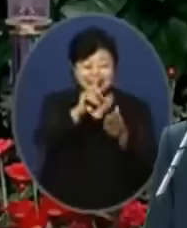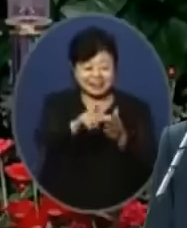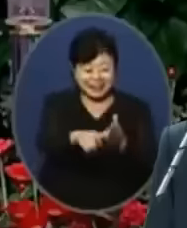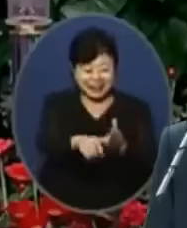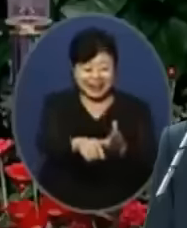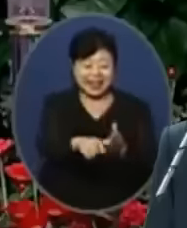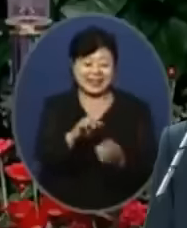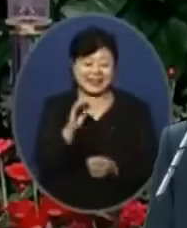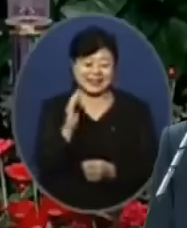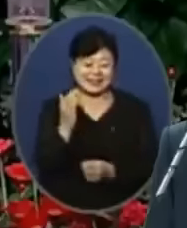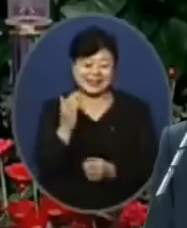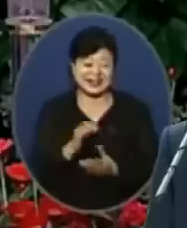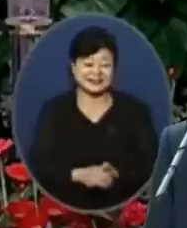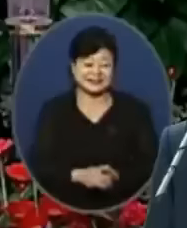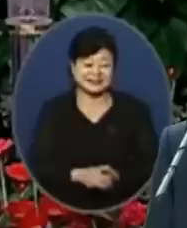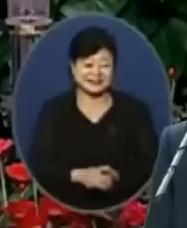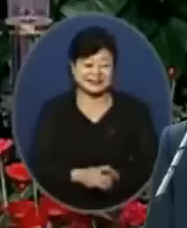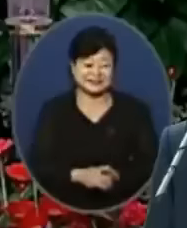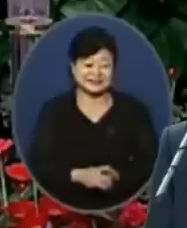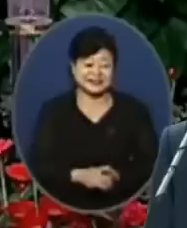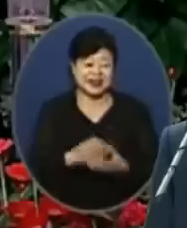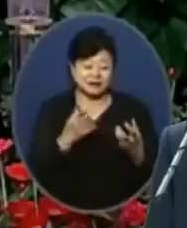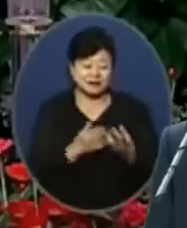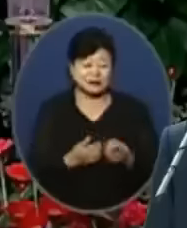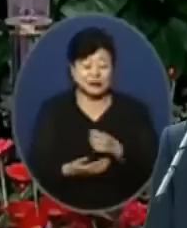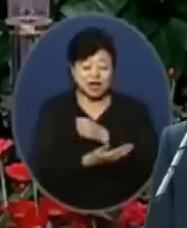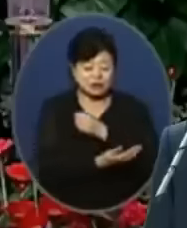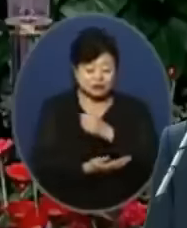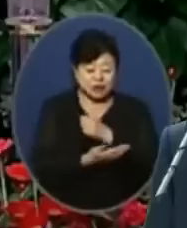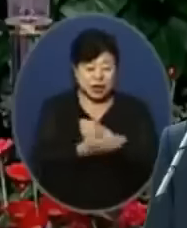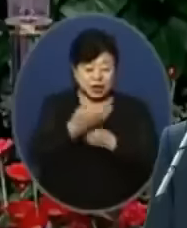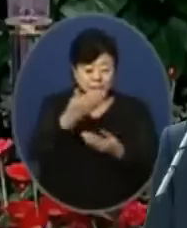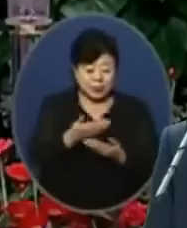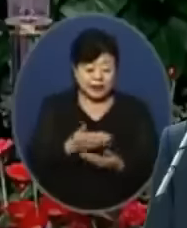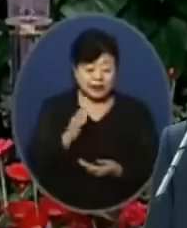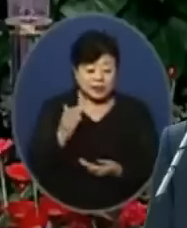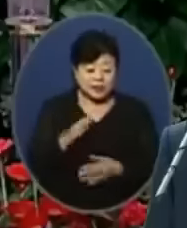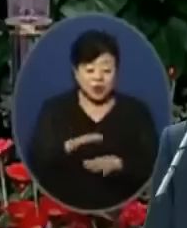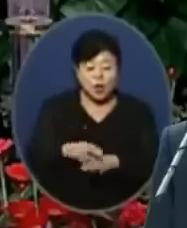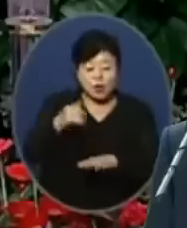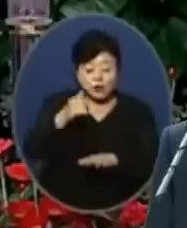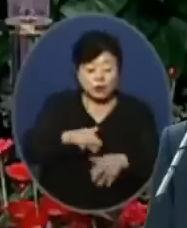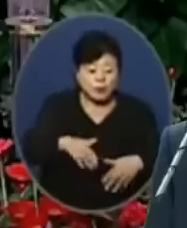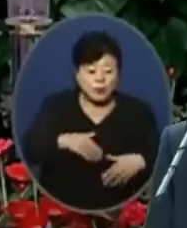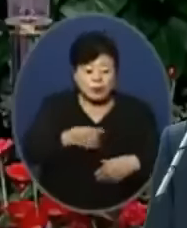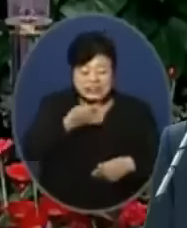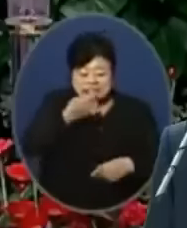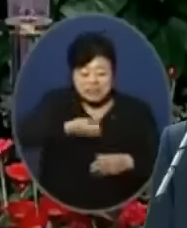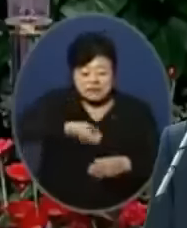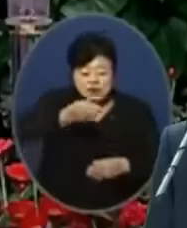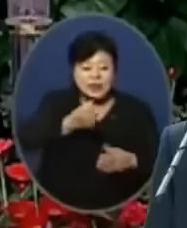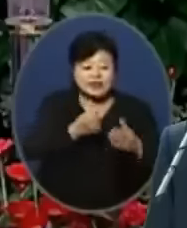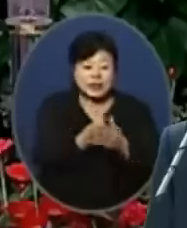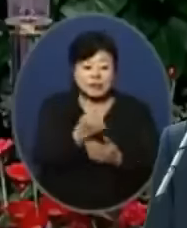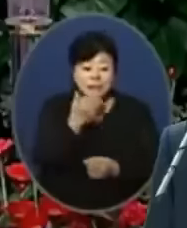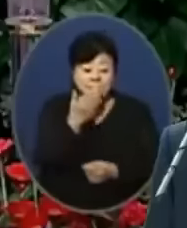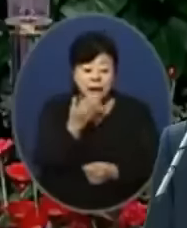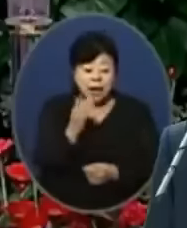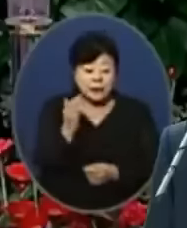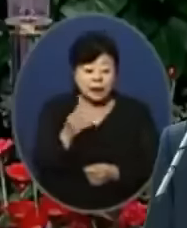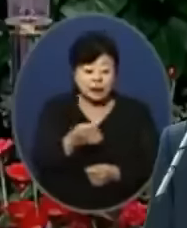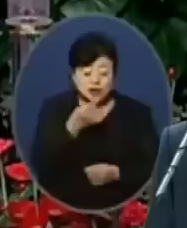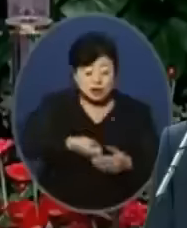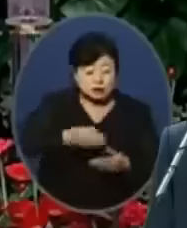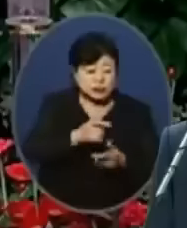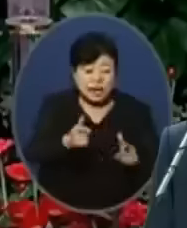수가 있는 것입니다. 이렇게 풍성한 수확을 거두게 된 것은 농부들이 봄에 씨를 뿌렸기 때문입니다.